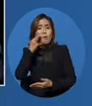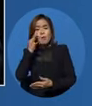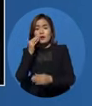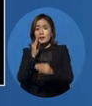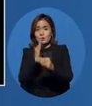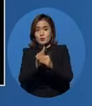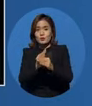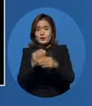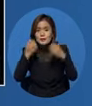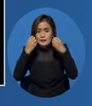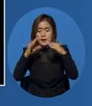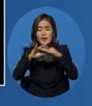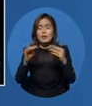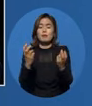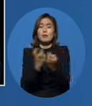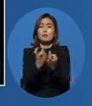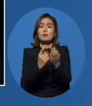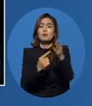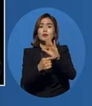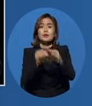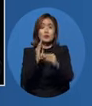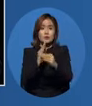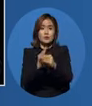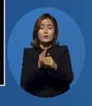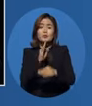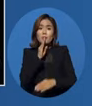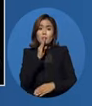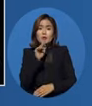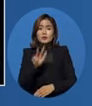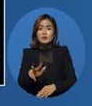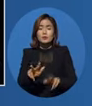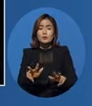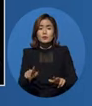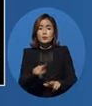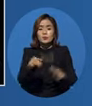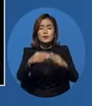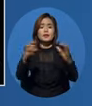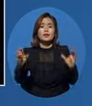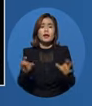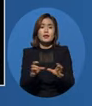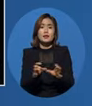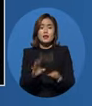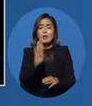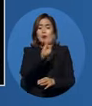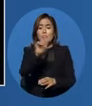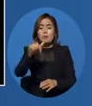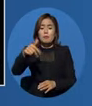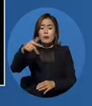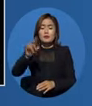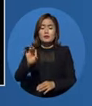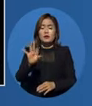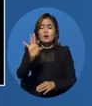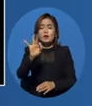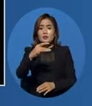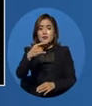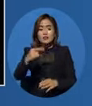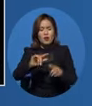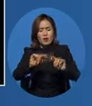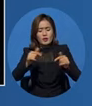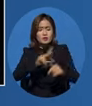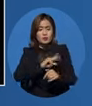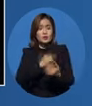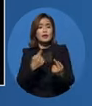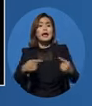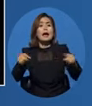있는 또 새로운 대안으로 떠오르고 있고 지국 실제 이것은 우리 당의 박정원 이나 유동수 고민 병도 거니 함께